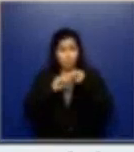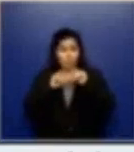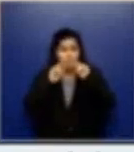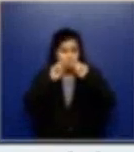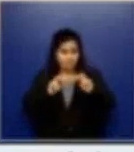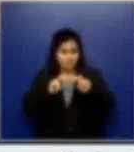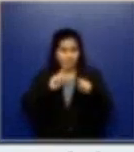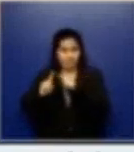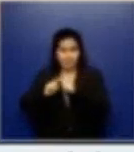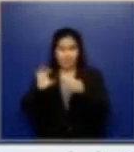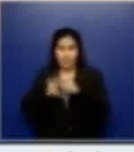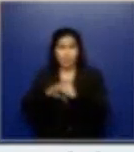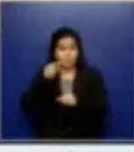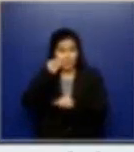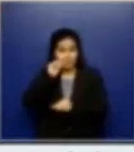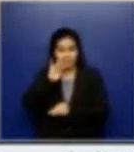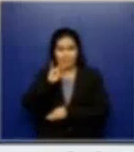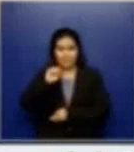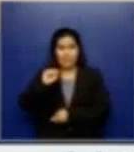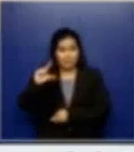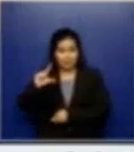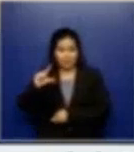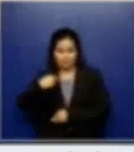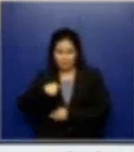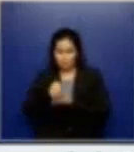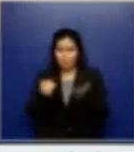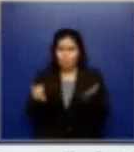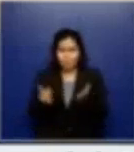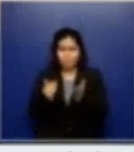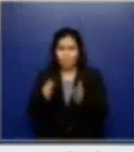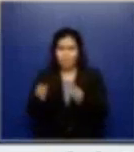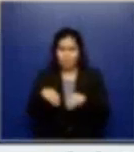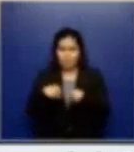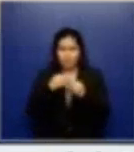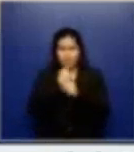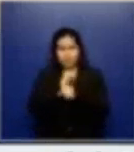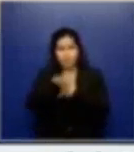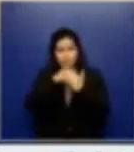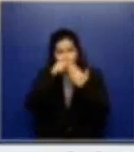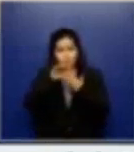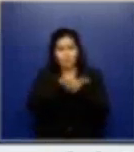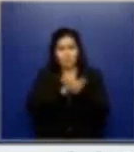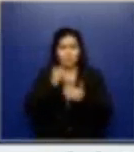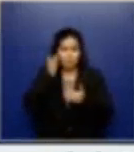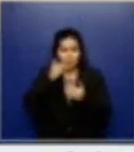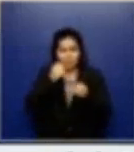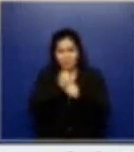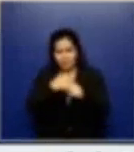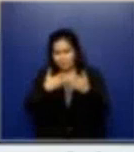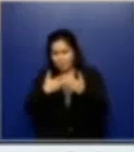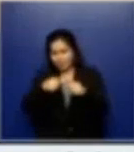ไว้นี่700,000 ล้านเฟสแรกเดินได้เลยทั้งประเทศส่วนเฟสต่อไปค่อยทำส่วนเล็กส่วนน้อยก็ว่าไปท่